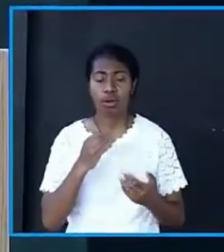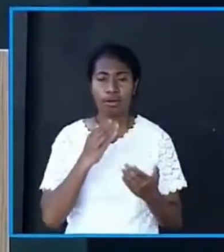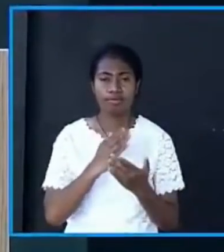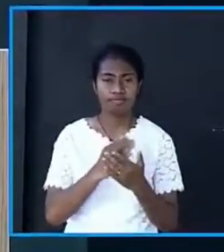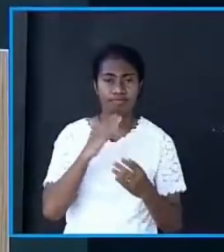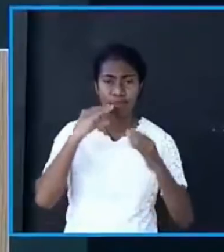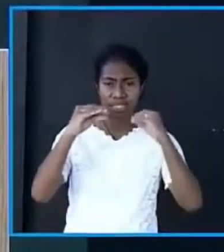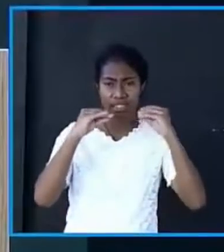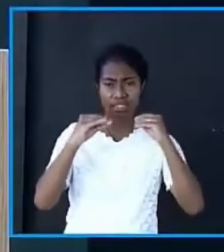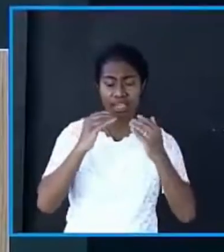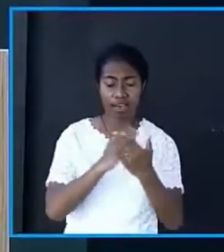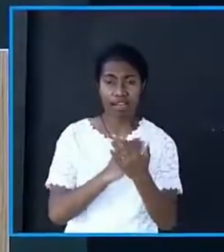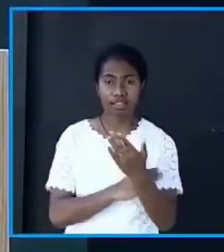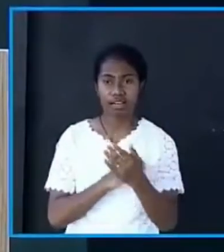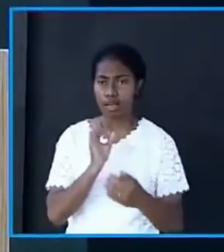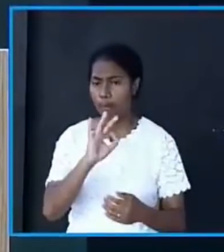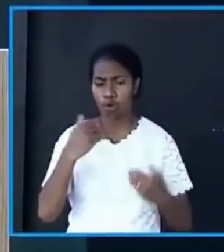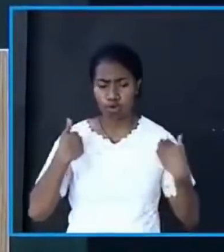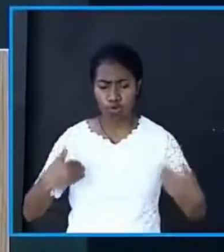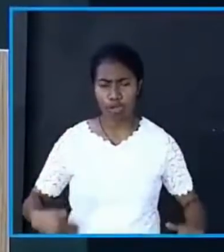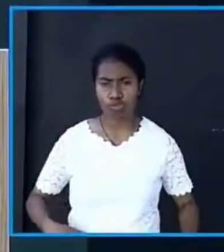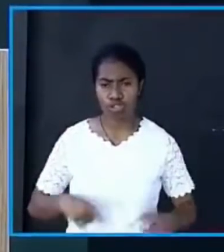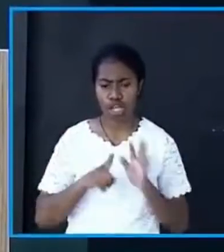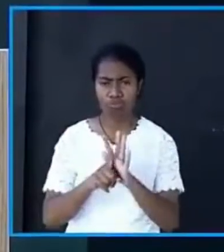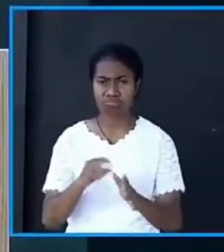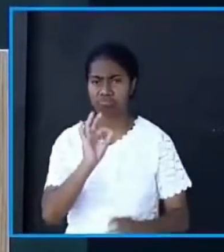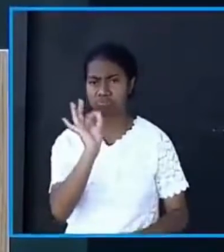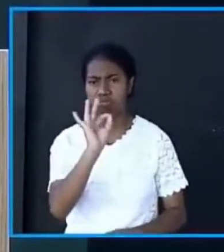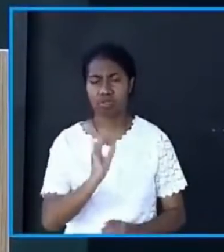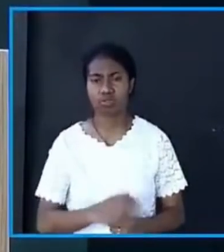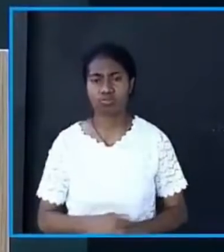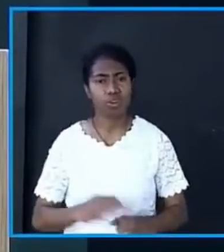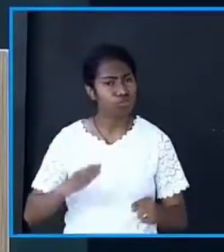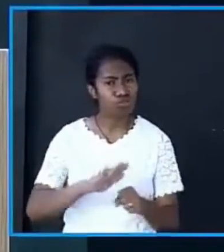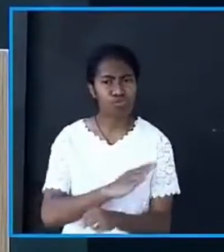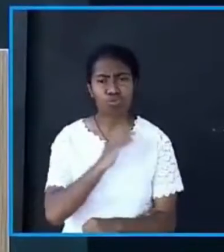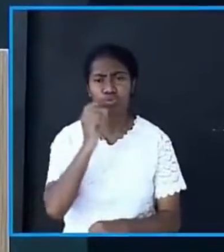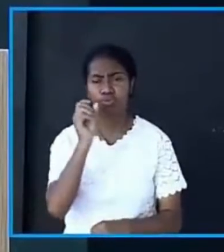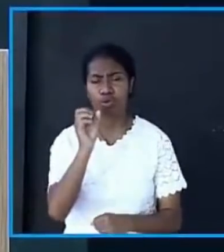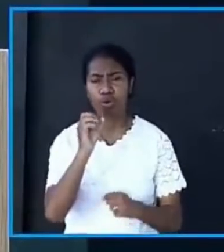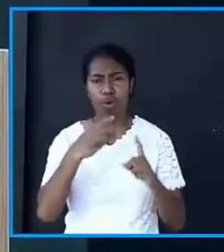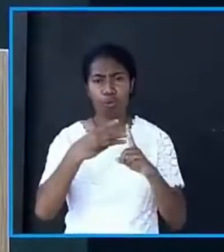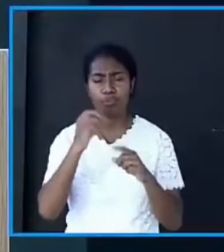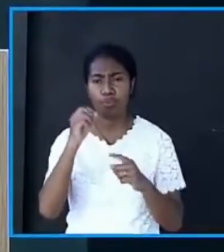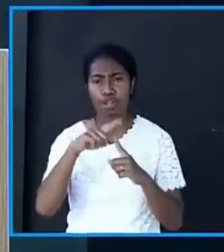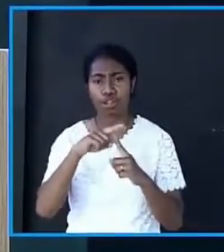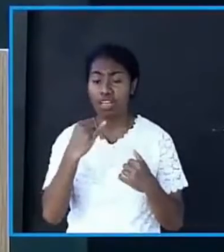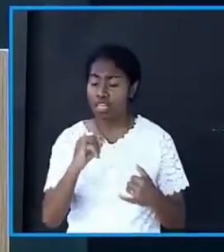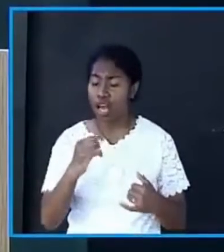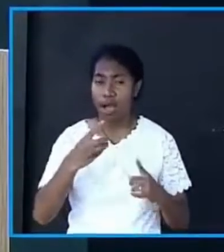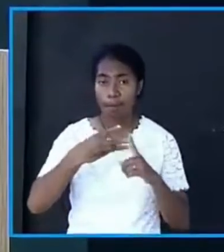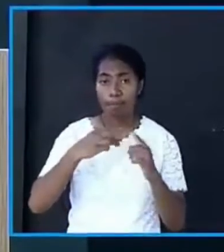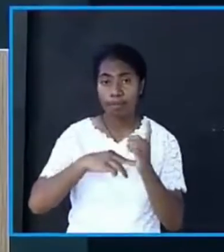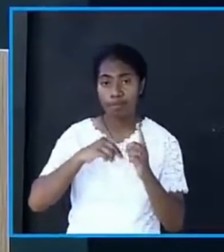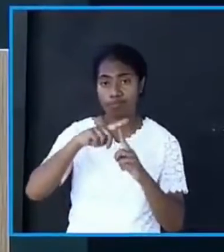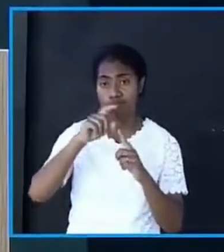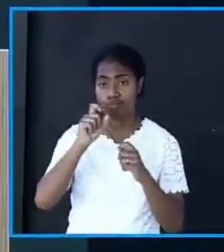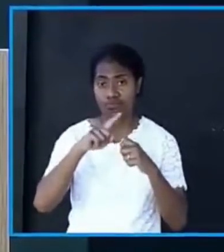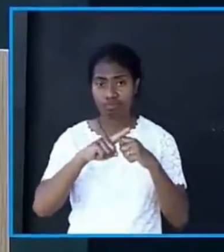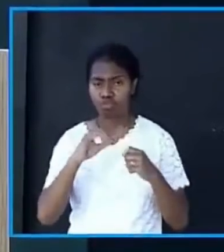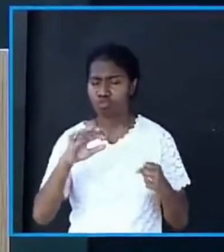tidak perlu manusia yang pergi ke Mars cukup robot-robot berbentuk kodok